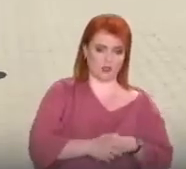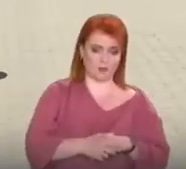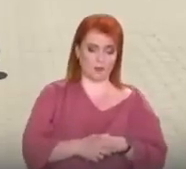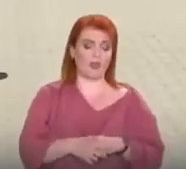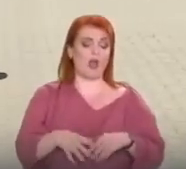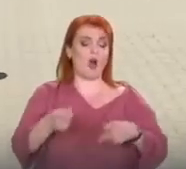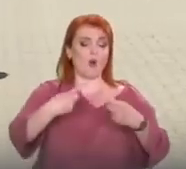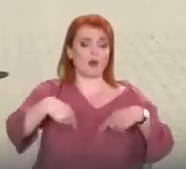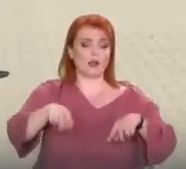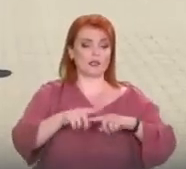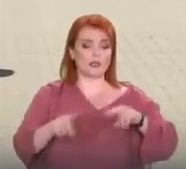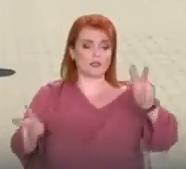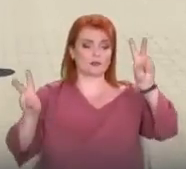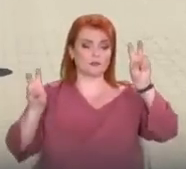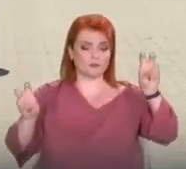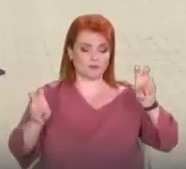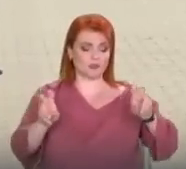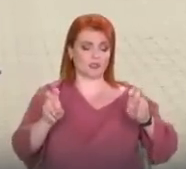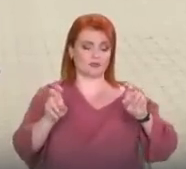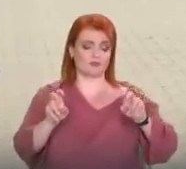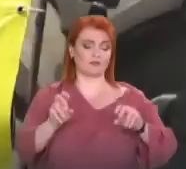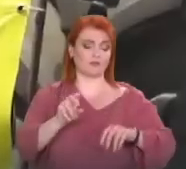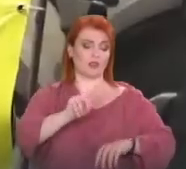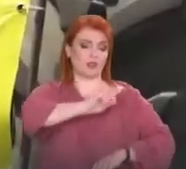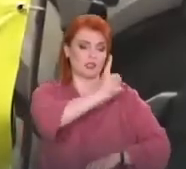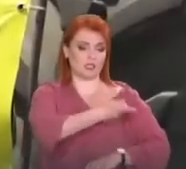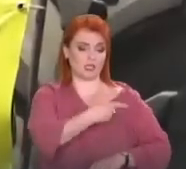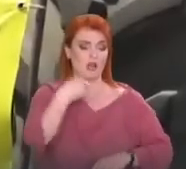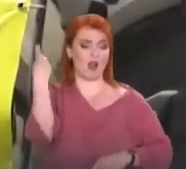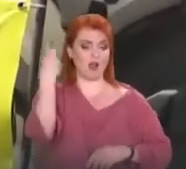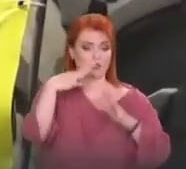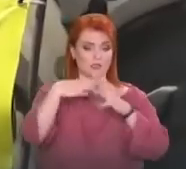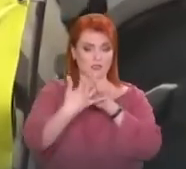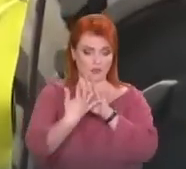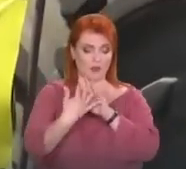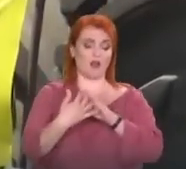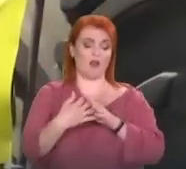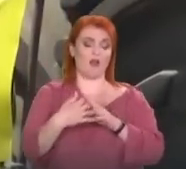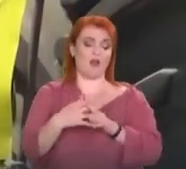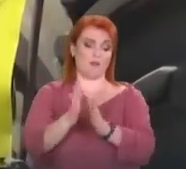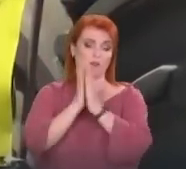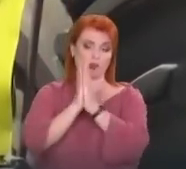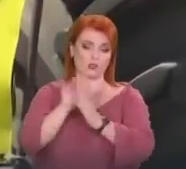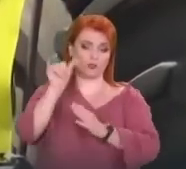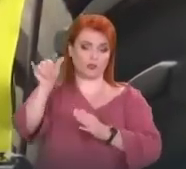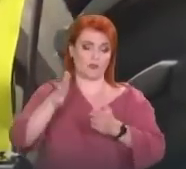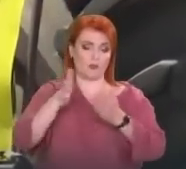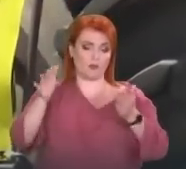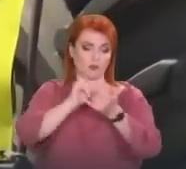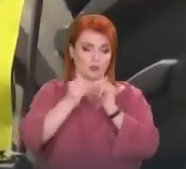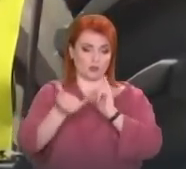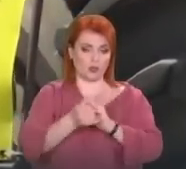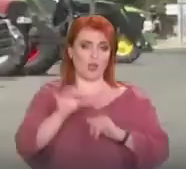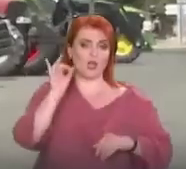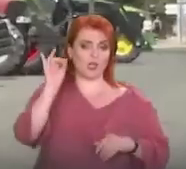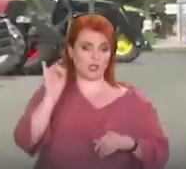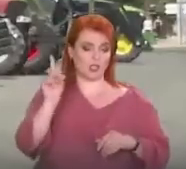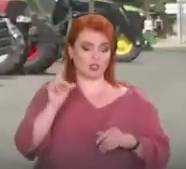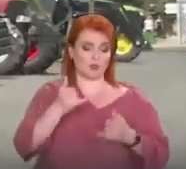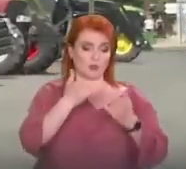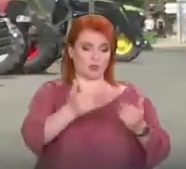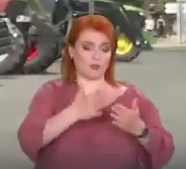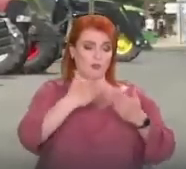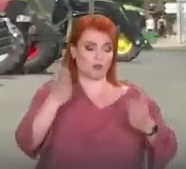multe angajamente față de fermieri, printre care alocarea numai târziu de 1 august 2023 a compensațiilor costurilor de producere